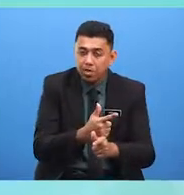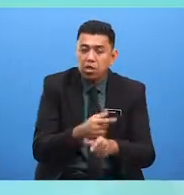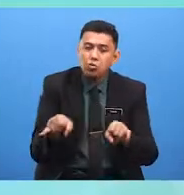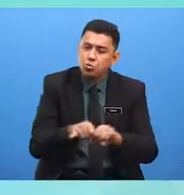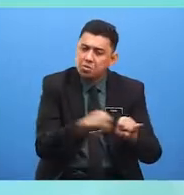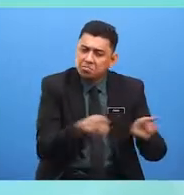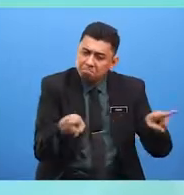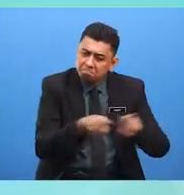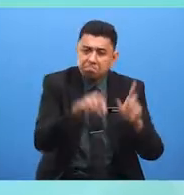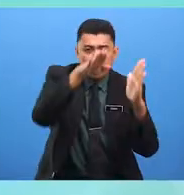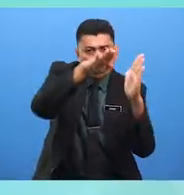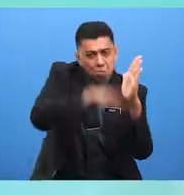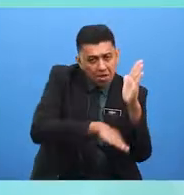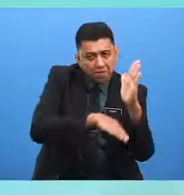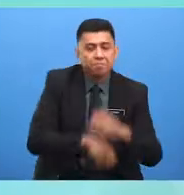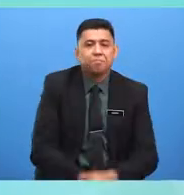juga berkurang